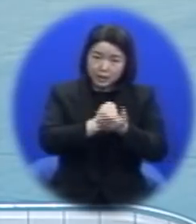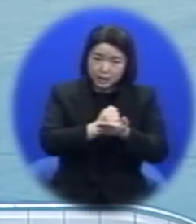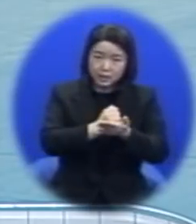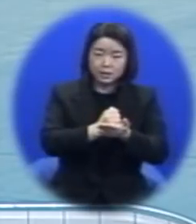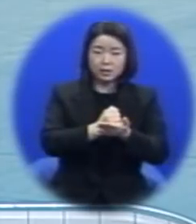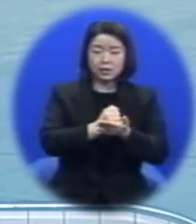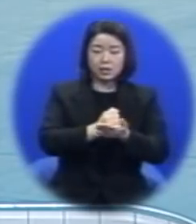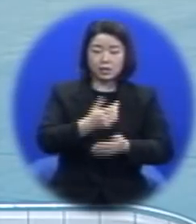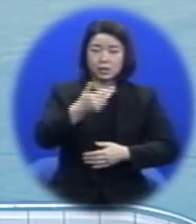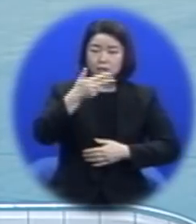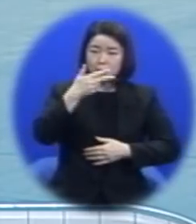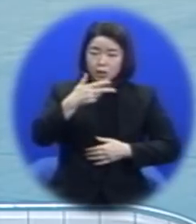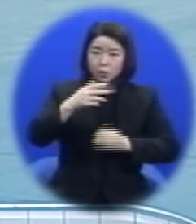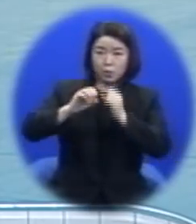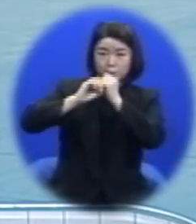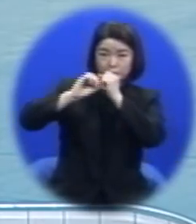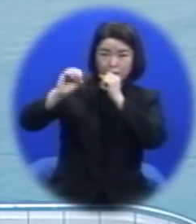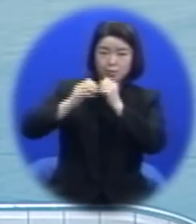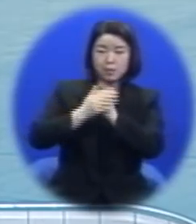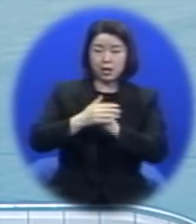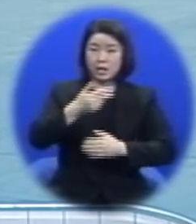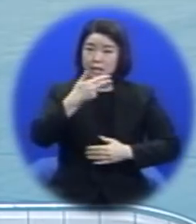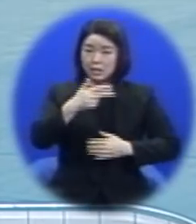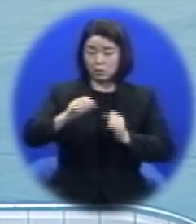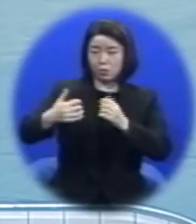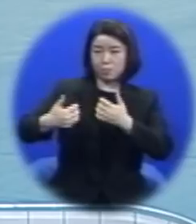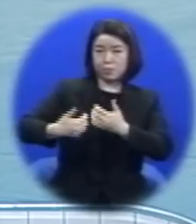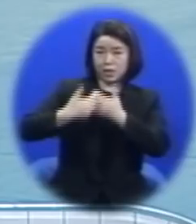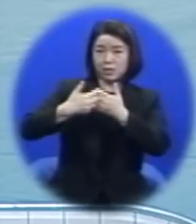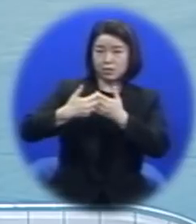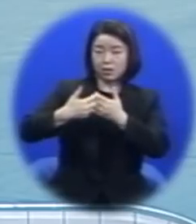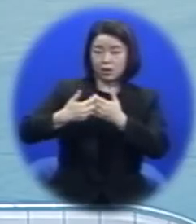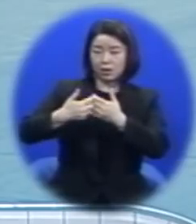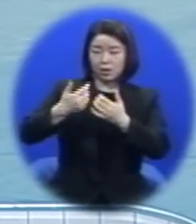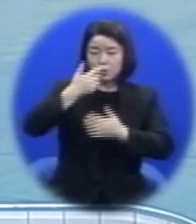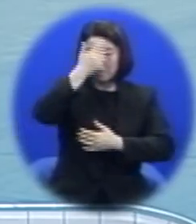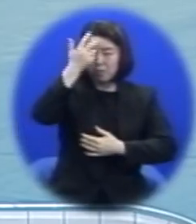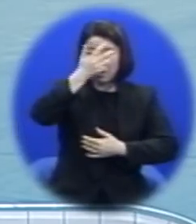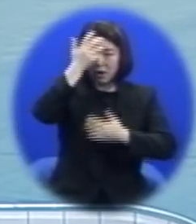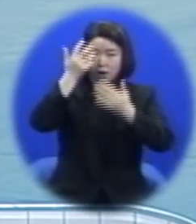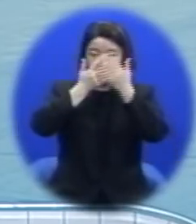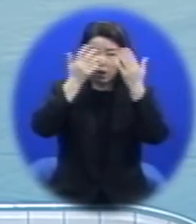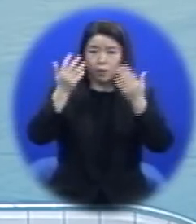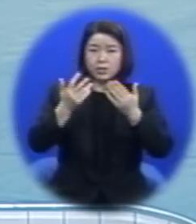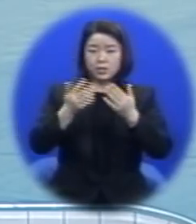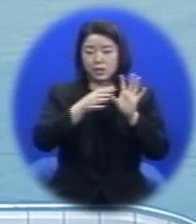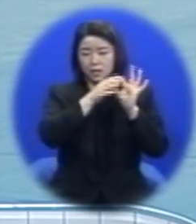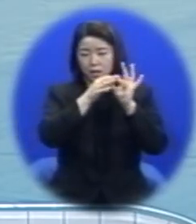일곱 나팔, 일곱 대접의 환상이 이제부터 계속 이어지게 됩니다.